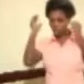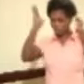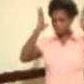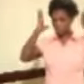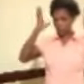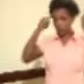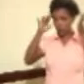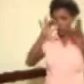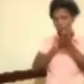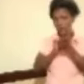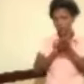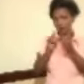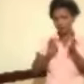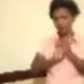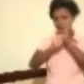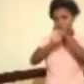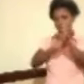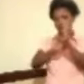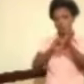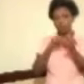par exemple,